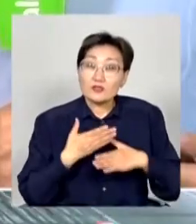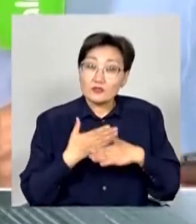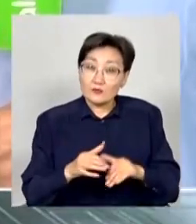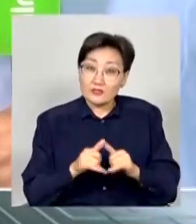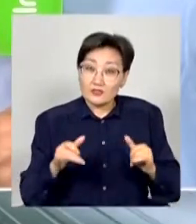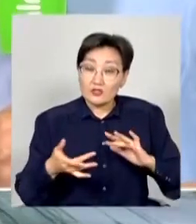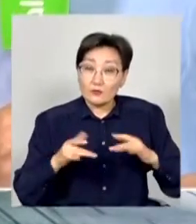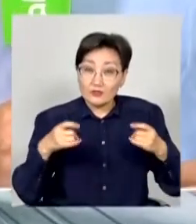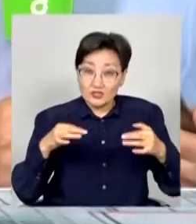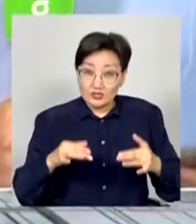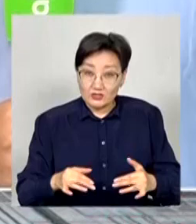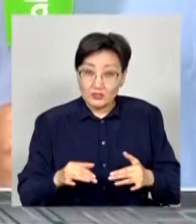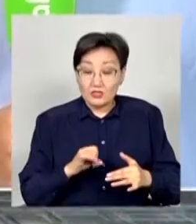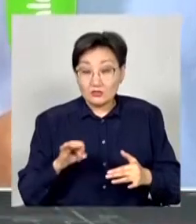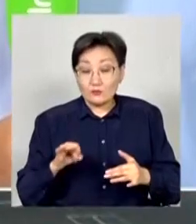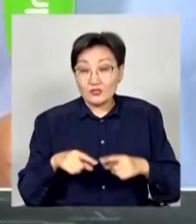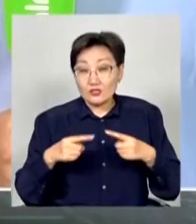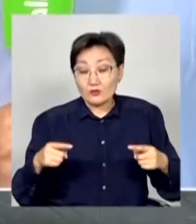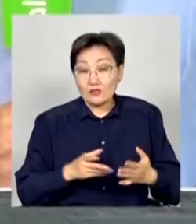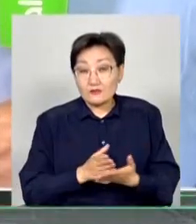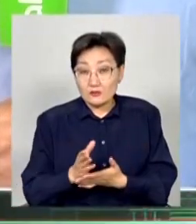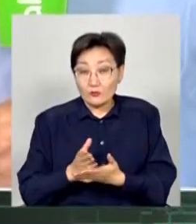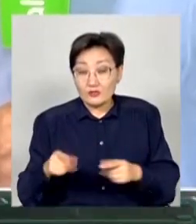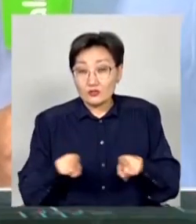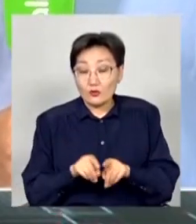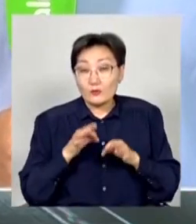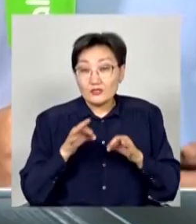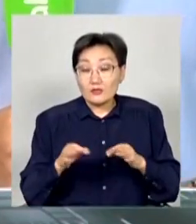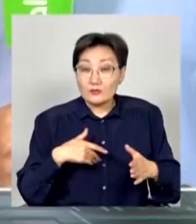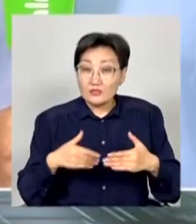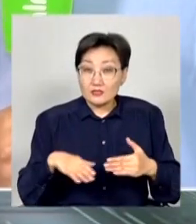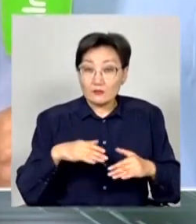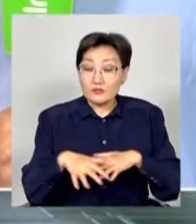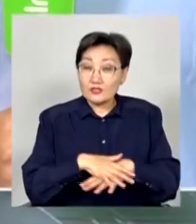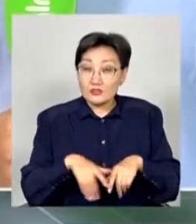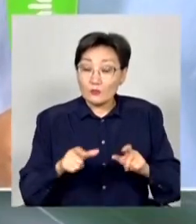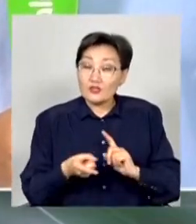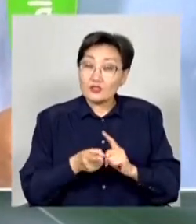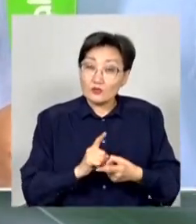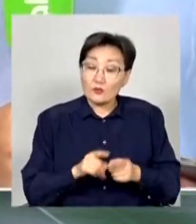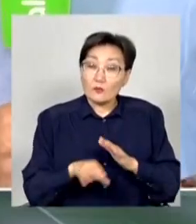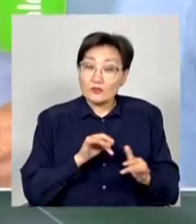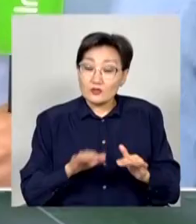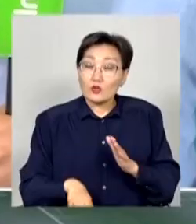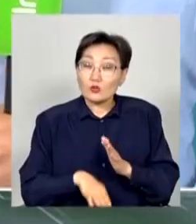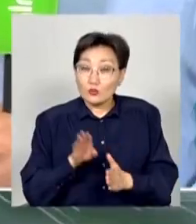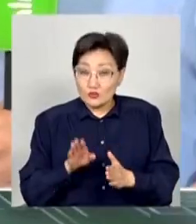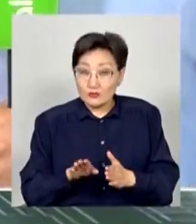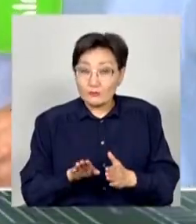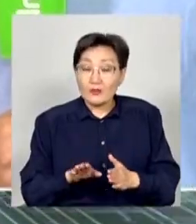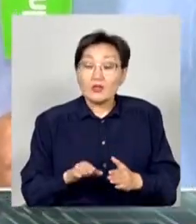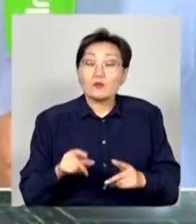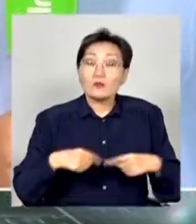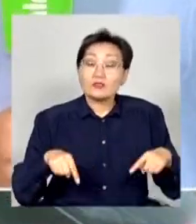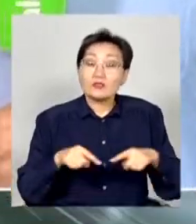развитию цифровизации и в других сферах. Также он отметил, что отношение казахстанцев изменилось к выборам в лучшую сторону, так как на